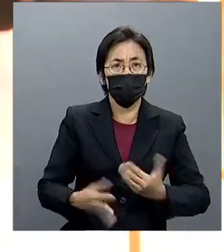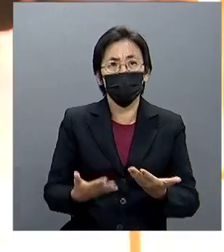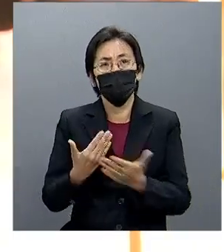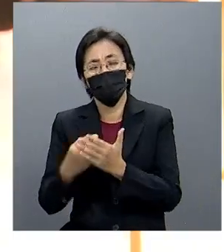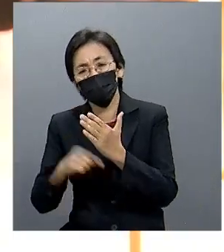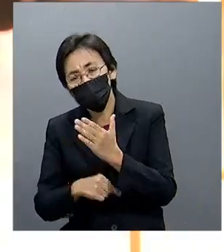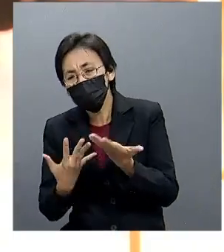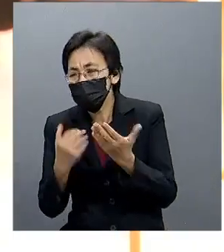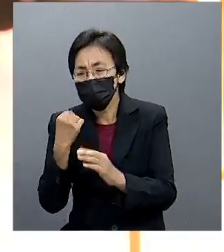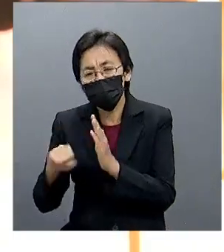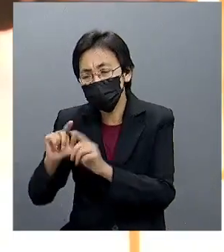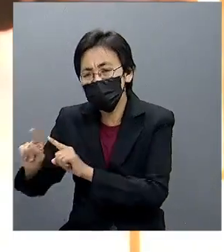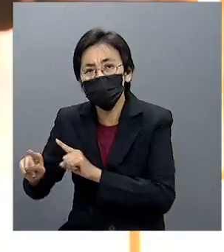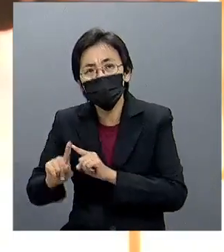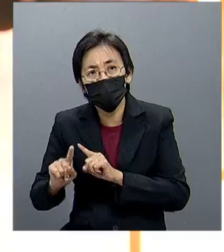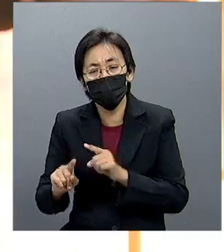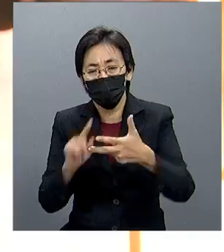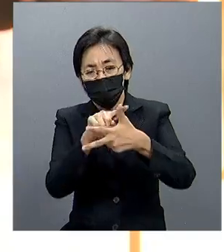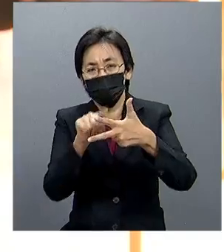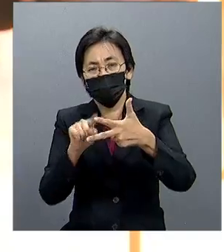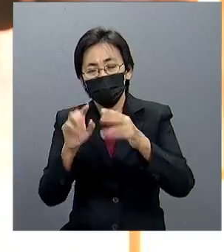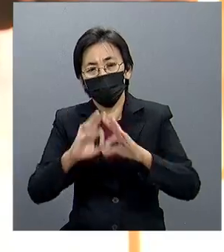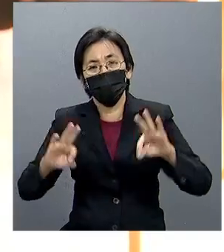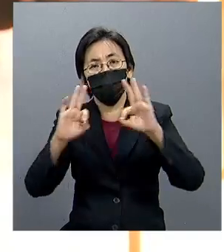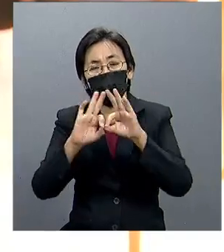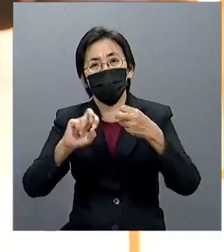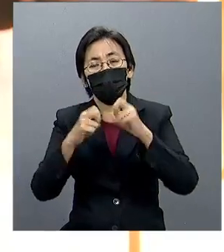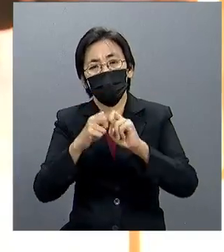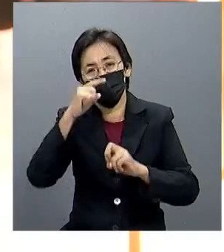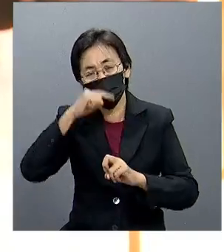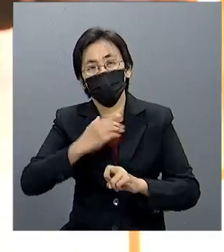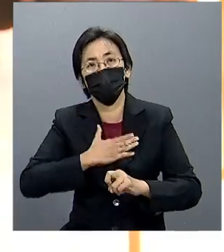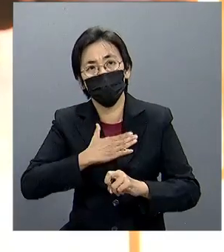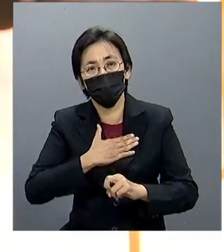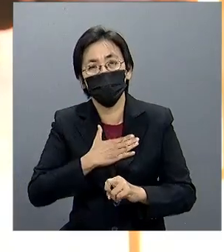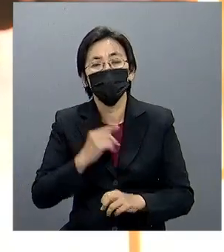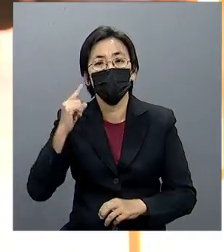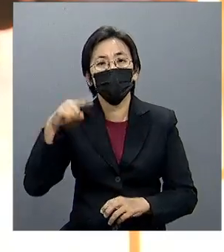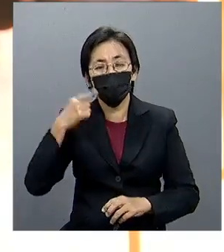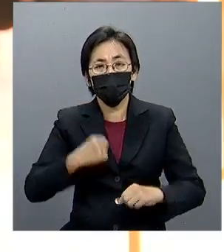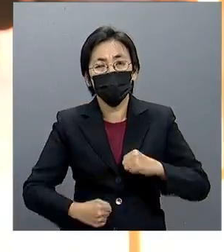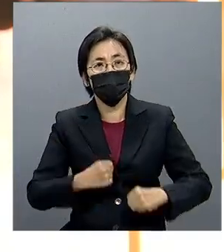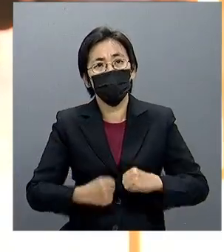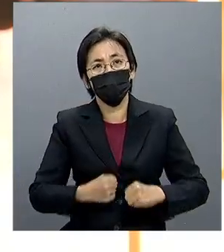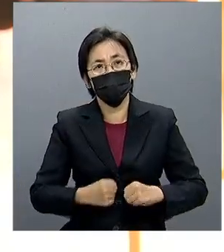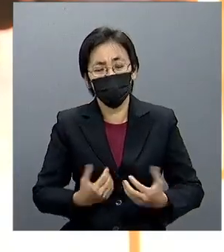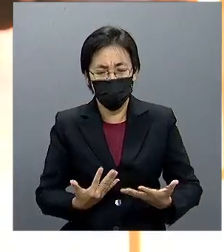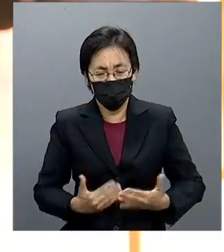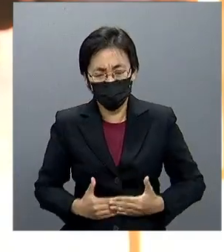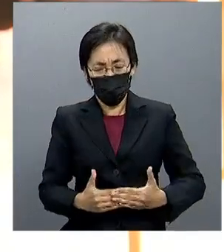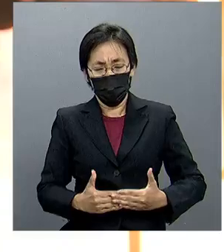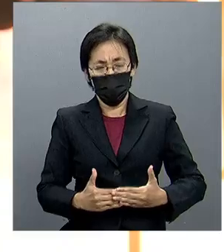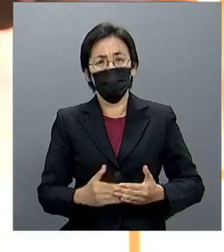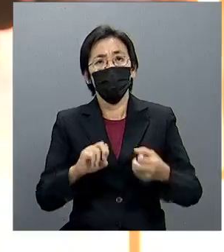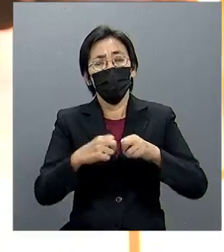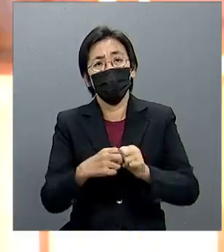างๆเป็น1ใน3ปัญหาใหญ่เป็นอเจนดาของชาตินะซึ่งคุณแม่ไวสายเนี่ยการแก้ปัญหาผมว่ามันไม่ใช่เรื่องของการที่แบ